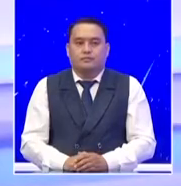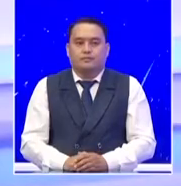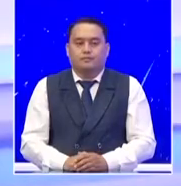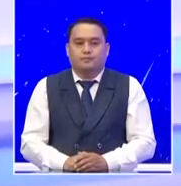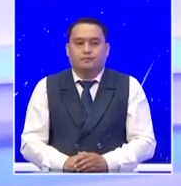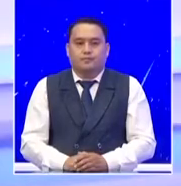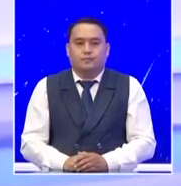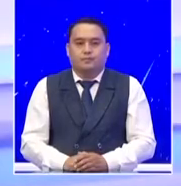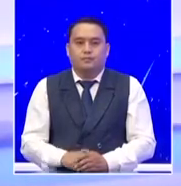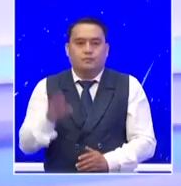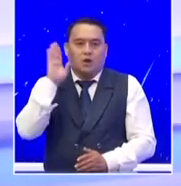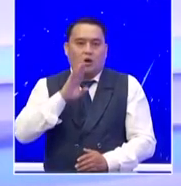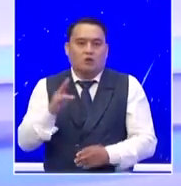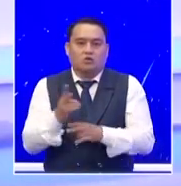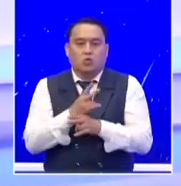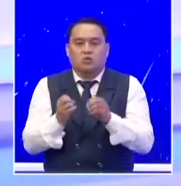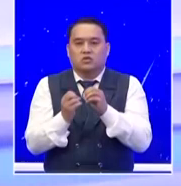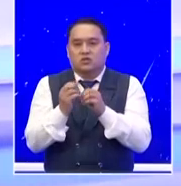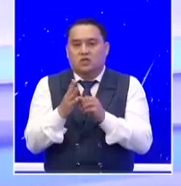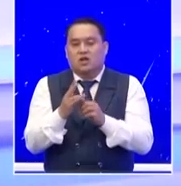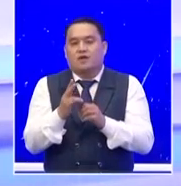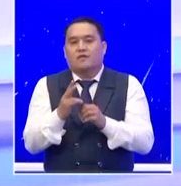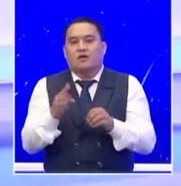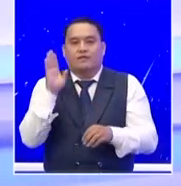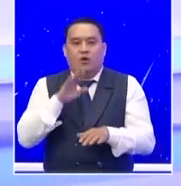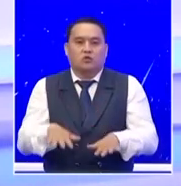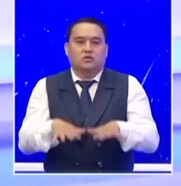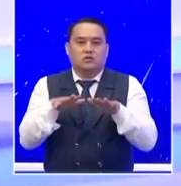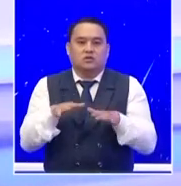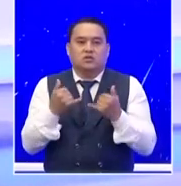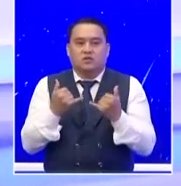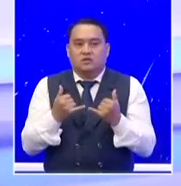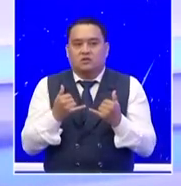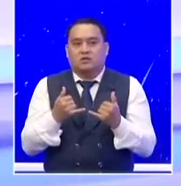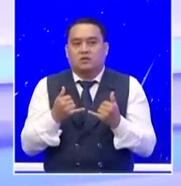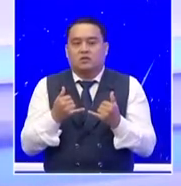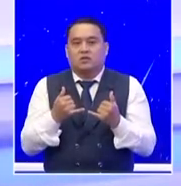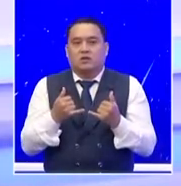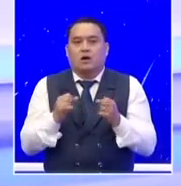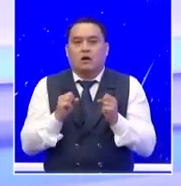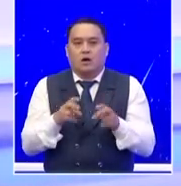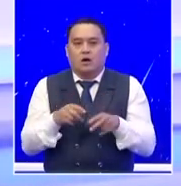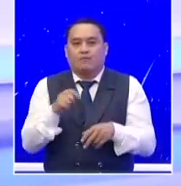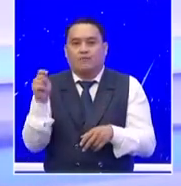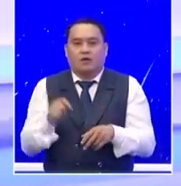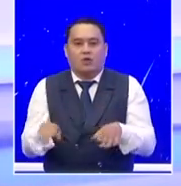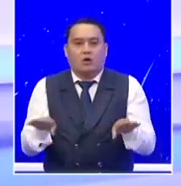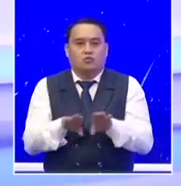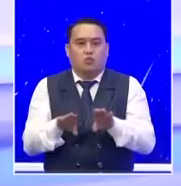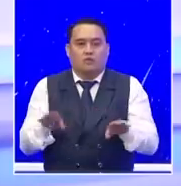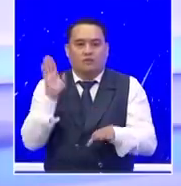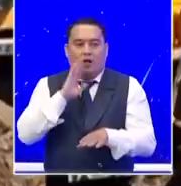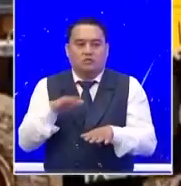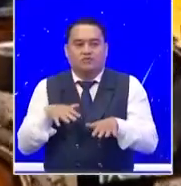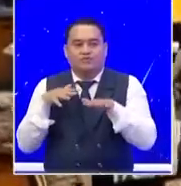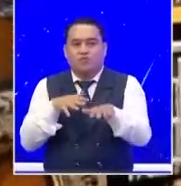После страшного потопа в ночь на 14 мая населенный пункт Ельтай сейчас выглядит, словно пережил войну. Большая вода